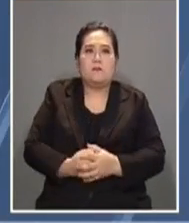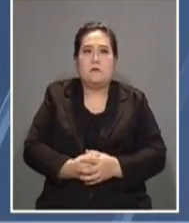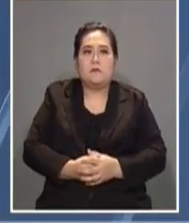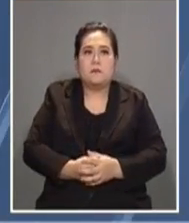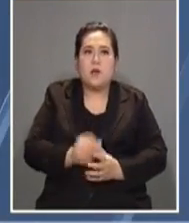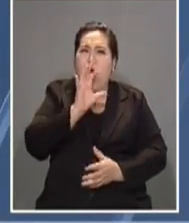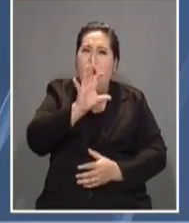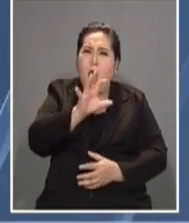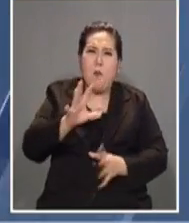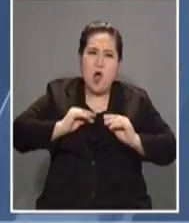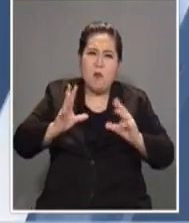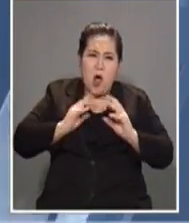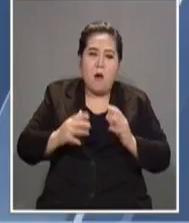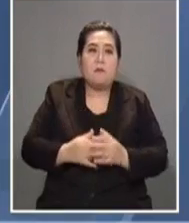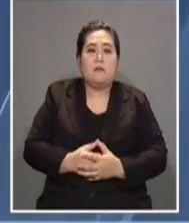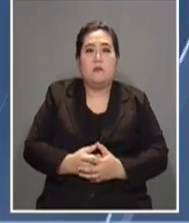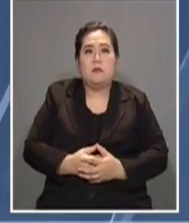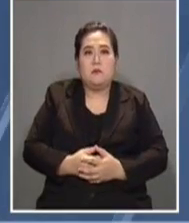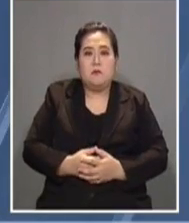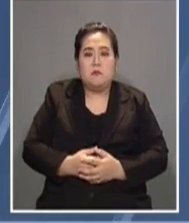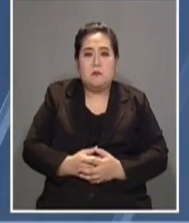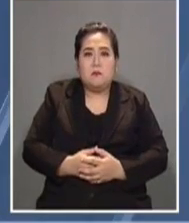ค่ะโอ้ จริงๆตำรวจควรจะต้องรู้นะฮะ